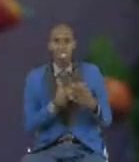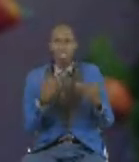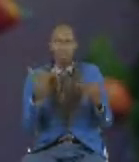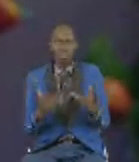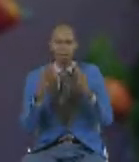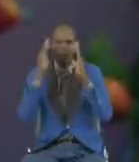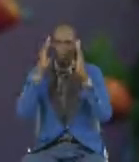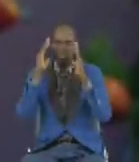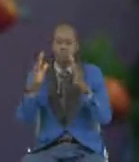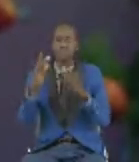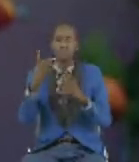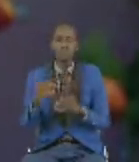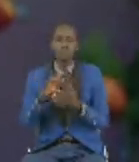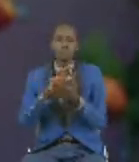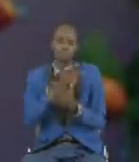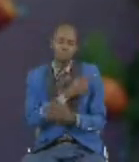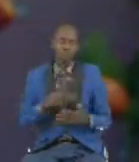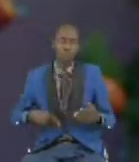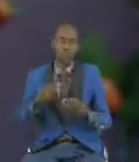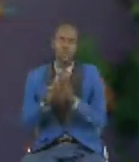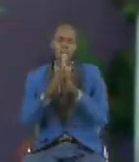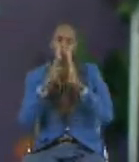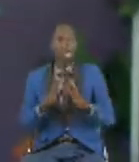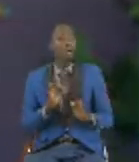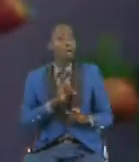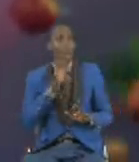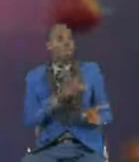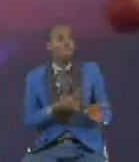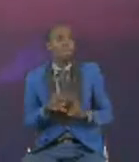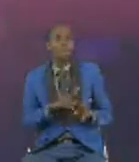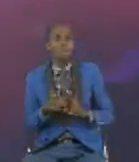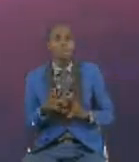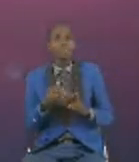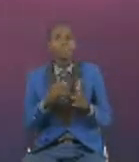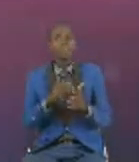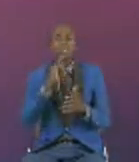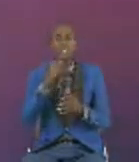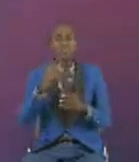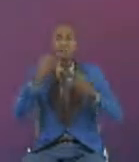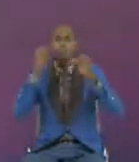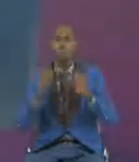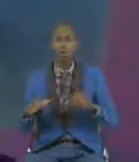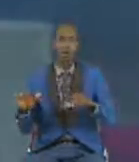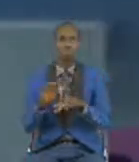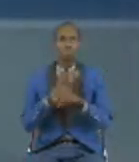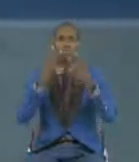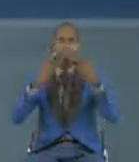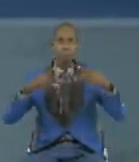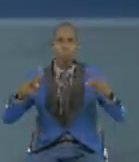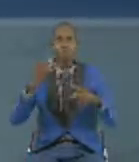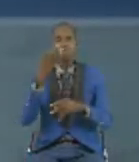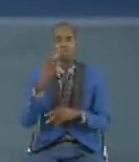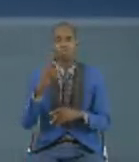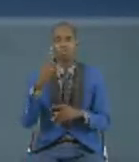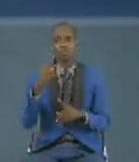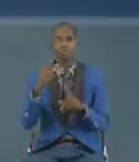paix et venez au Seigneur. Il dit, je suis prêt à le faire. C'est la proclamation puissante de la parole de sa